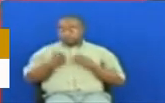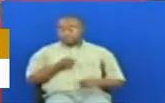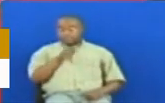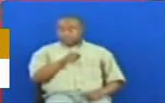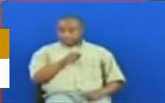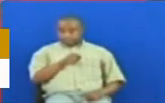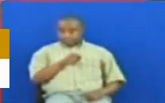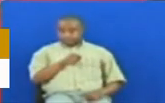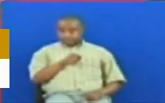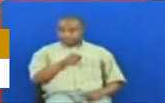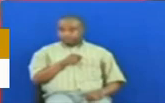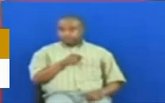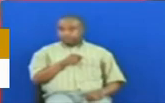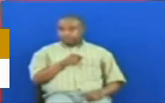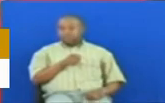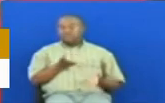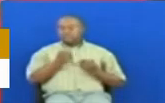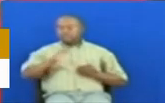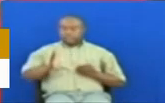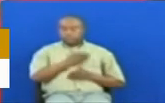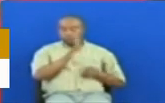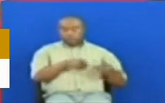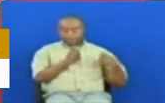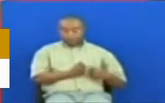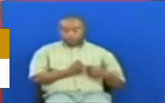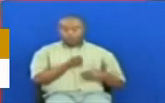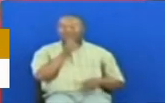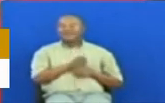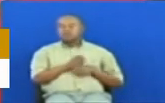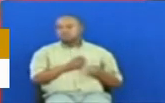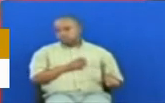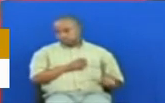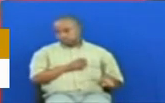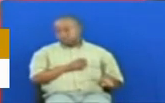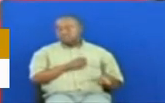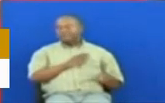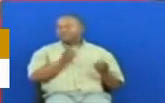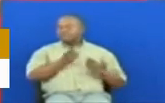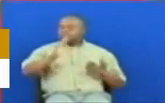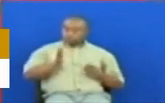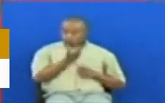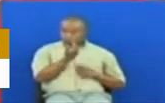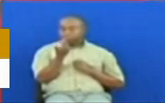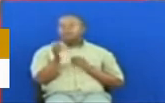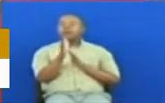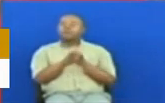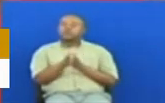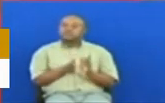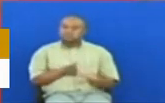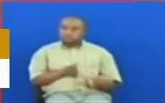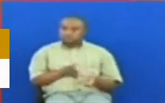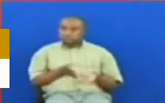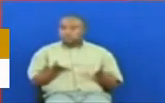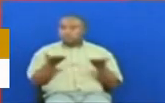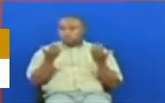inaweza ikaondoa morali ya innovation kwa ajili ya watendaji wetu, ambao mheshimiwa waziri amesema vizuri kwamba tuna qualified